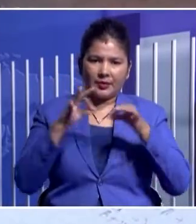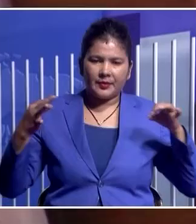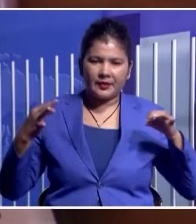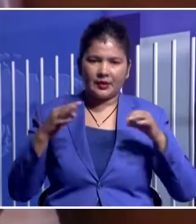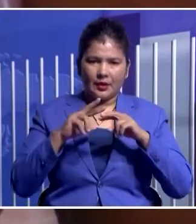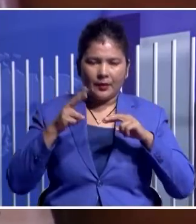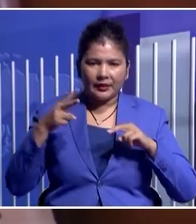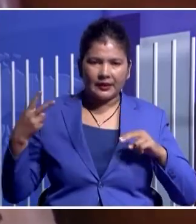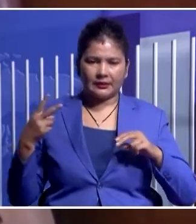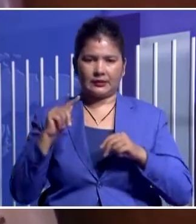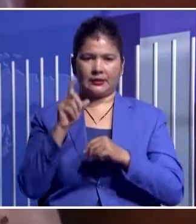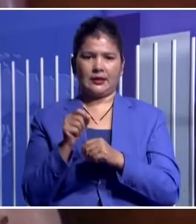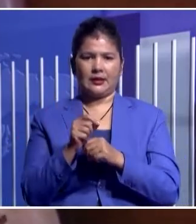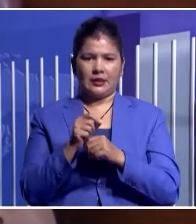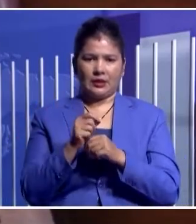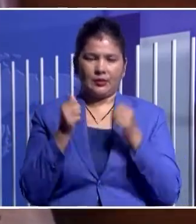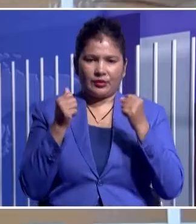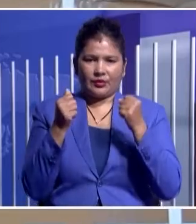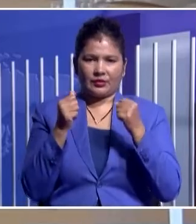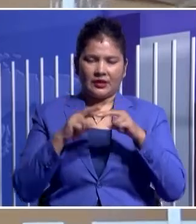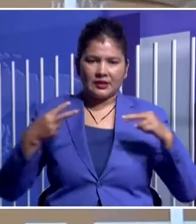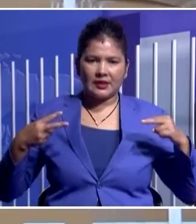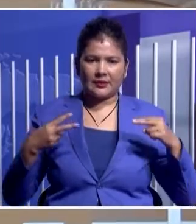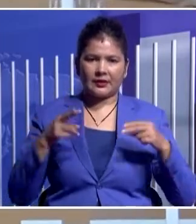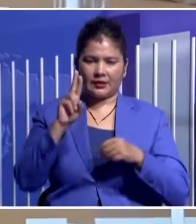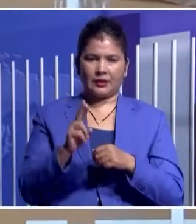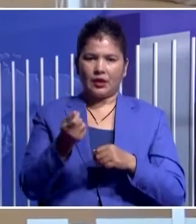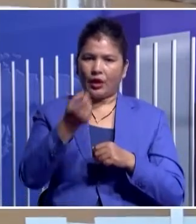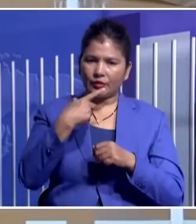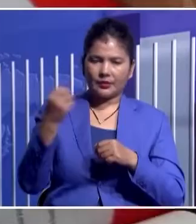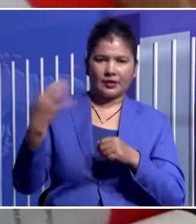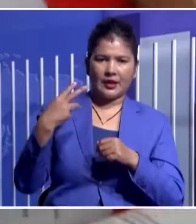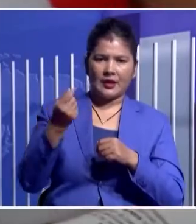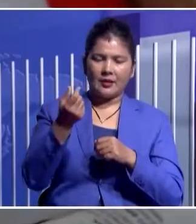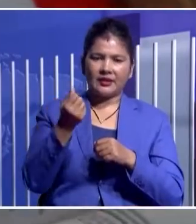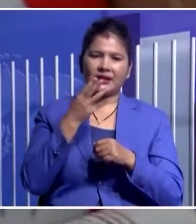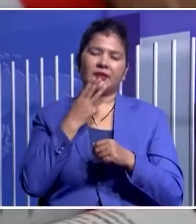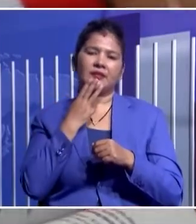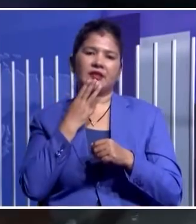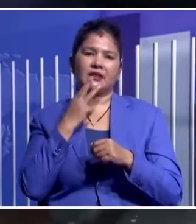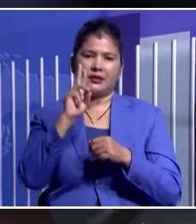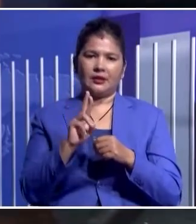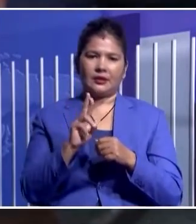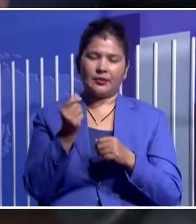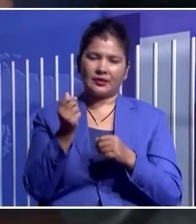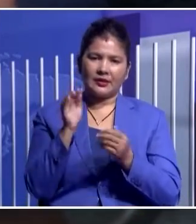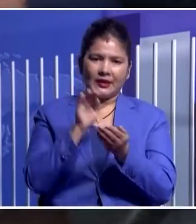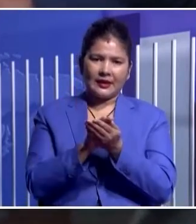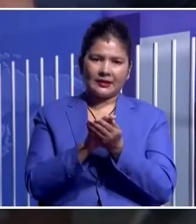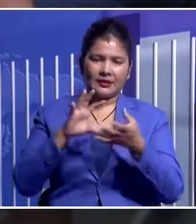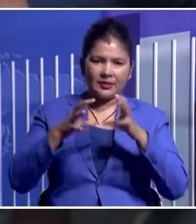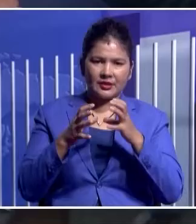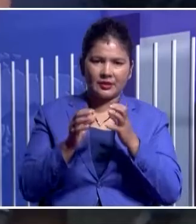का प्रशोधन तथा पोषणयुक्त सामग्री र औषधी में नया मूल्य र मिति अनि मूल्य राख्ने एकथान प्रिंटर मेसिन